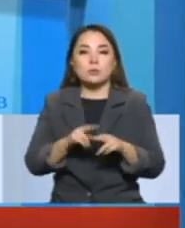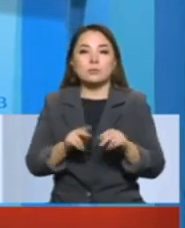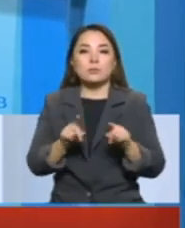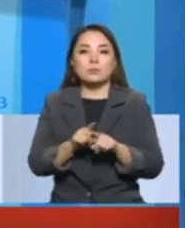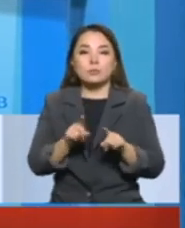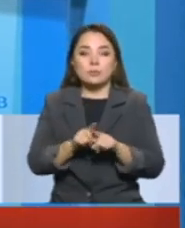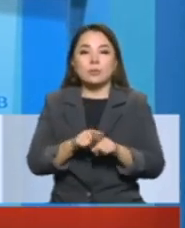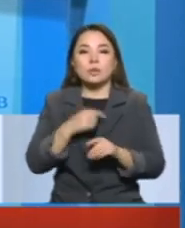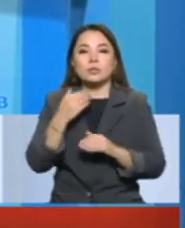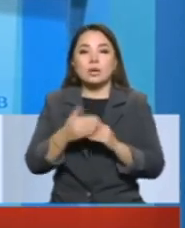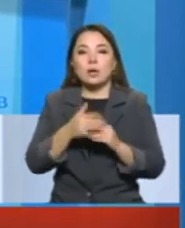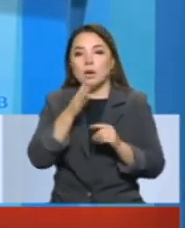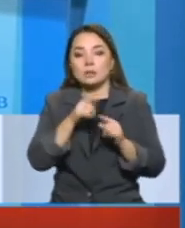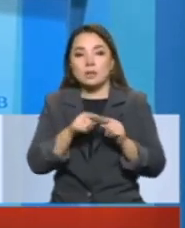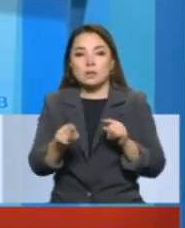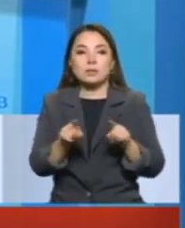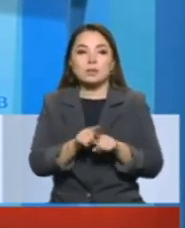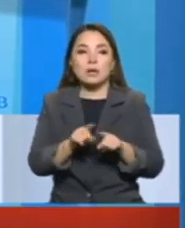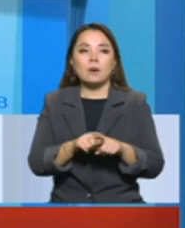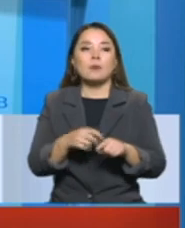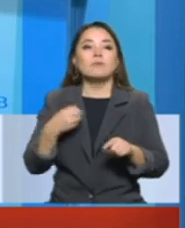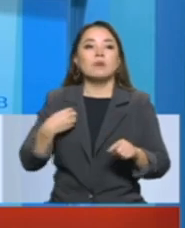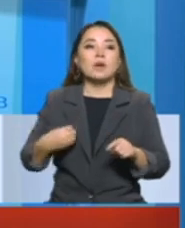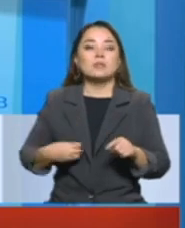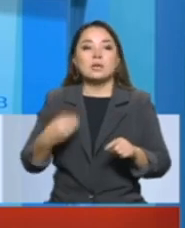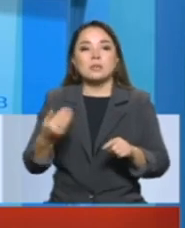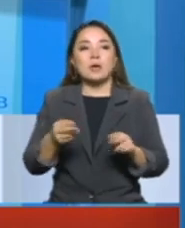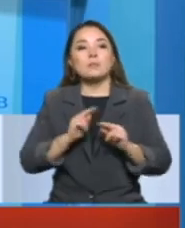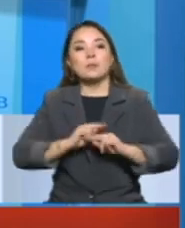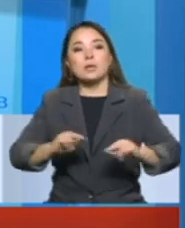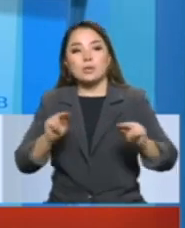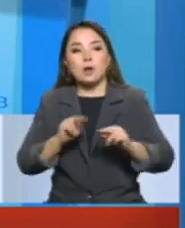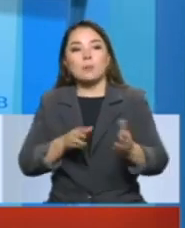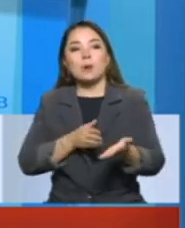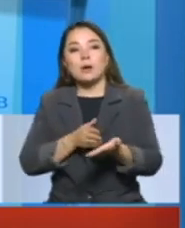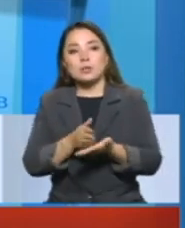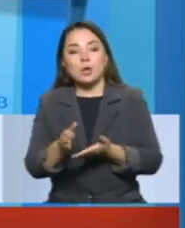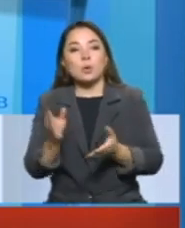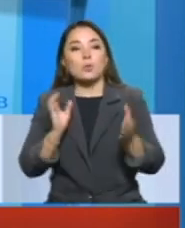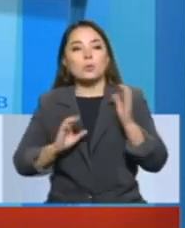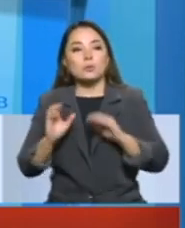жақын арада мына Францияның педагогикалық